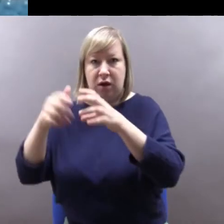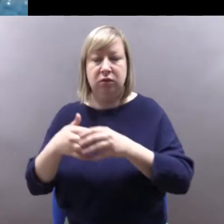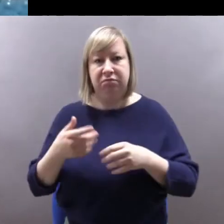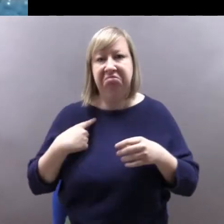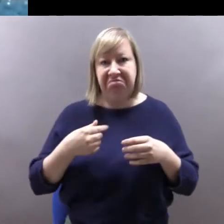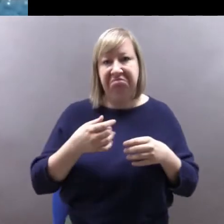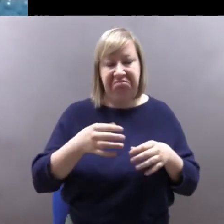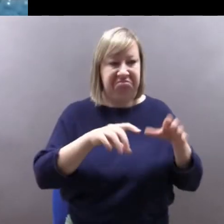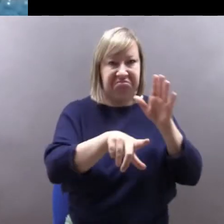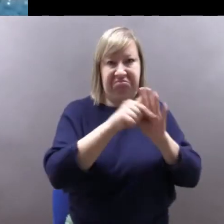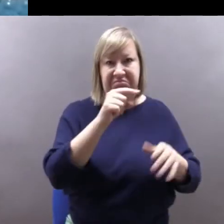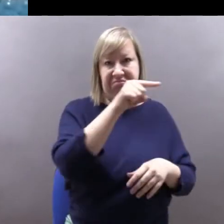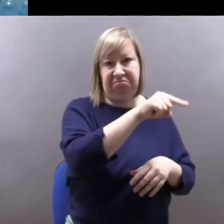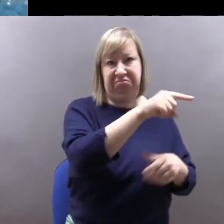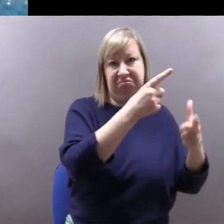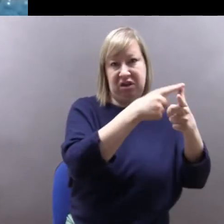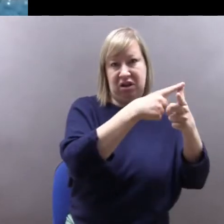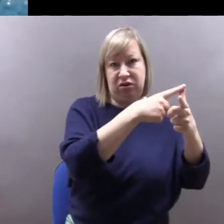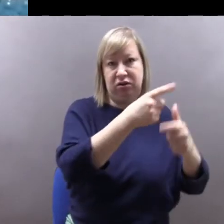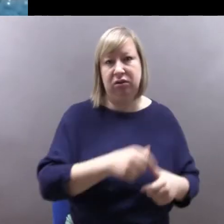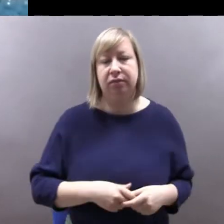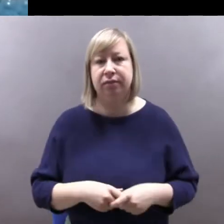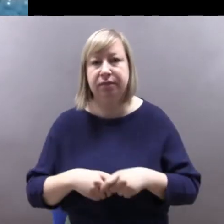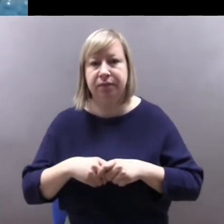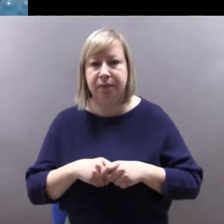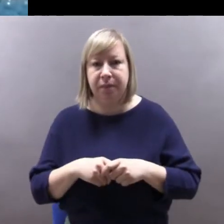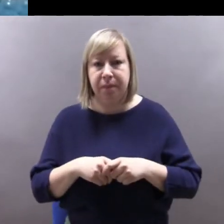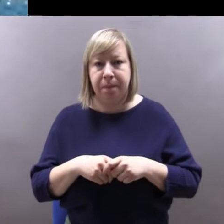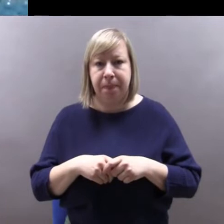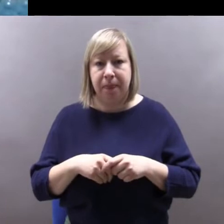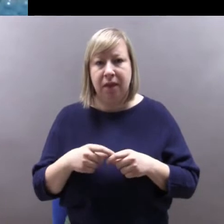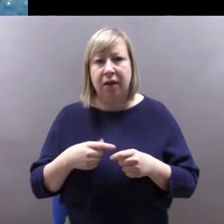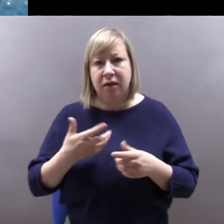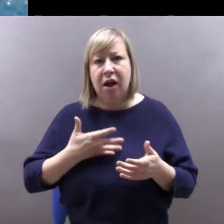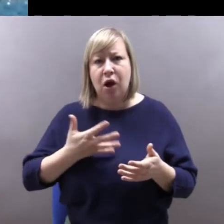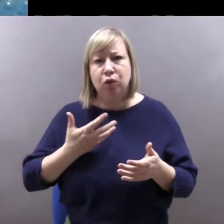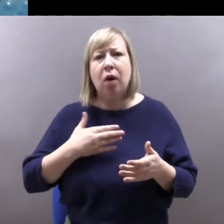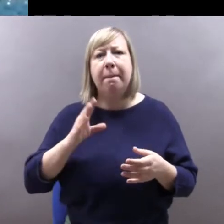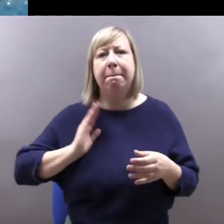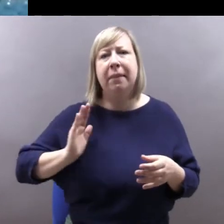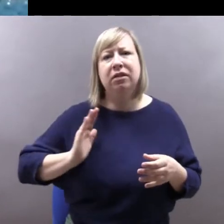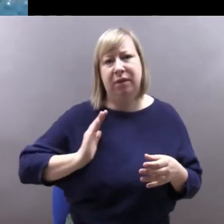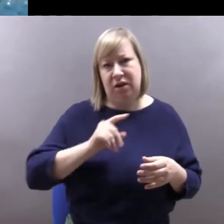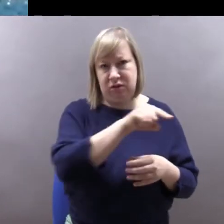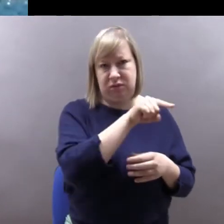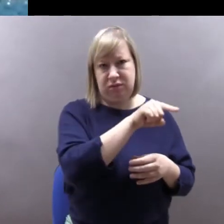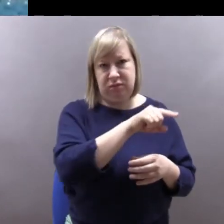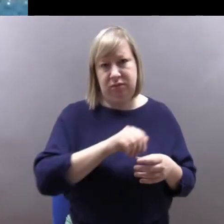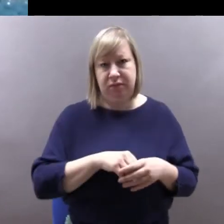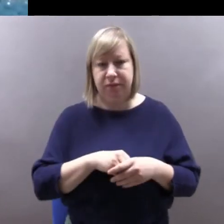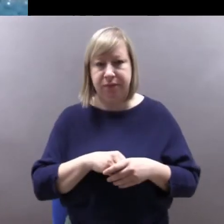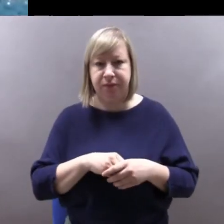osobę, o kręgosłup tej osoby i tak dalej. Ale czułam się wtedy bezpieczniej niż